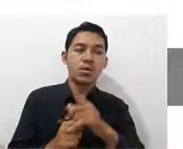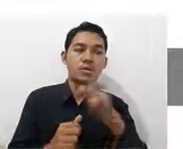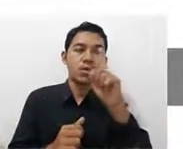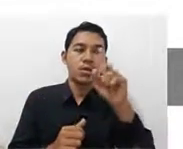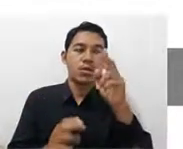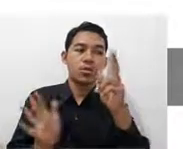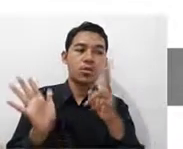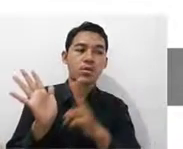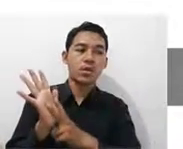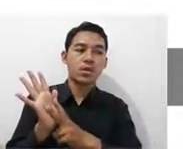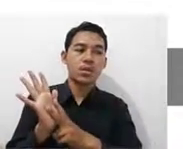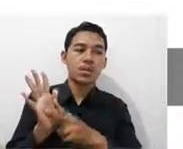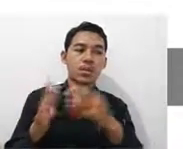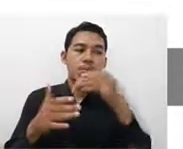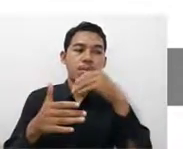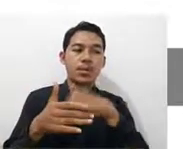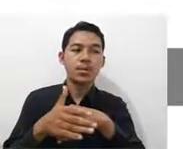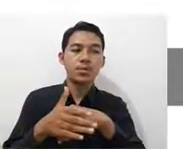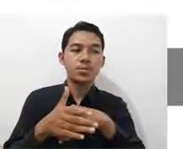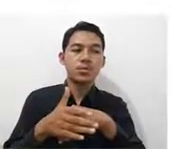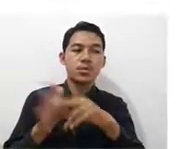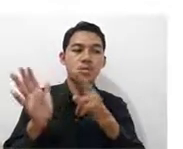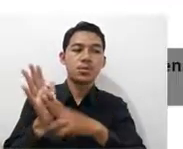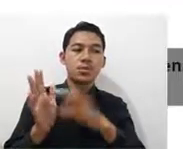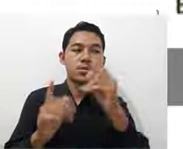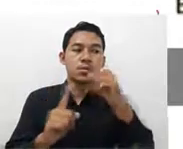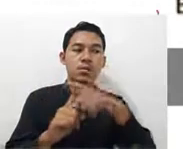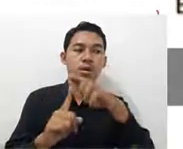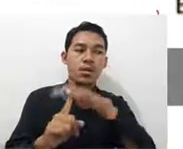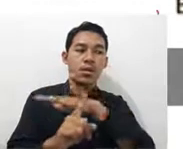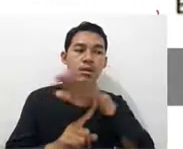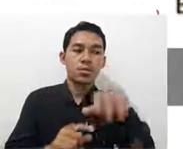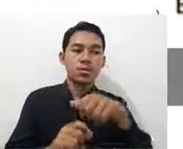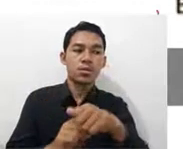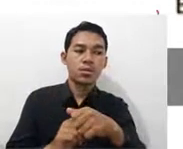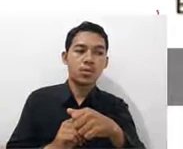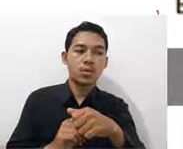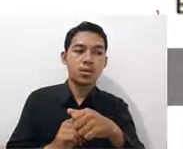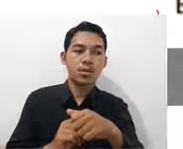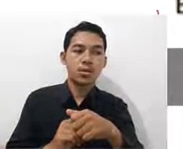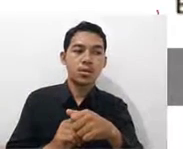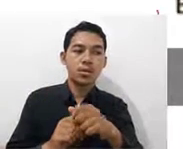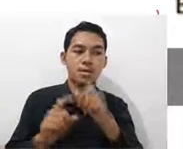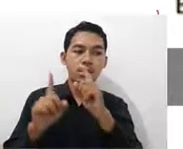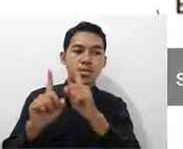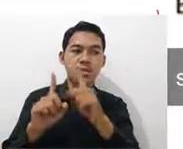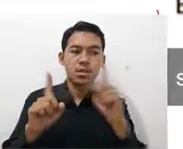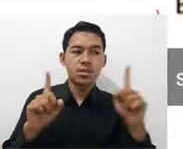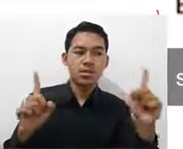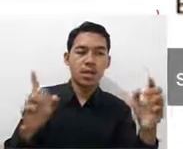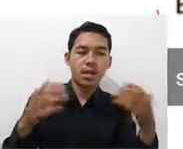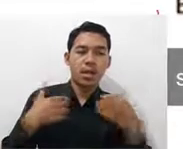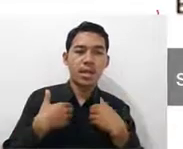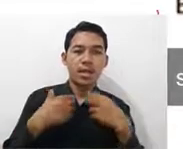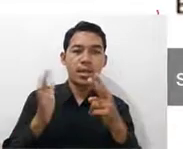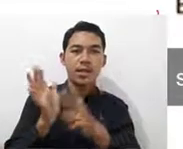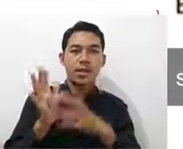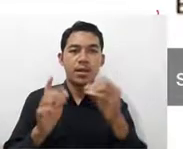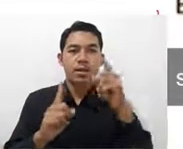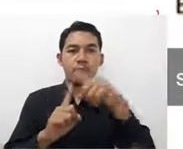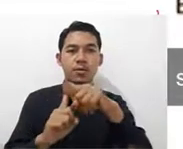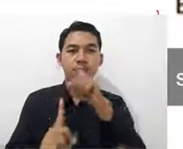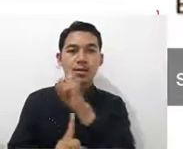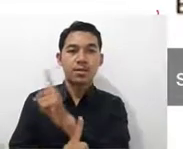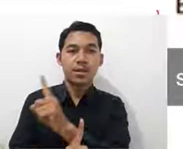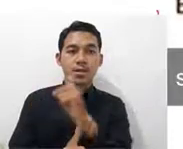nya ini, salah satu N nya ini masuk not semua. Kalau XOR tadi kan masing-masing punya not satu-satu ya. Jadi pas